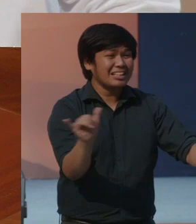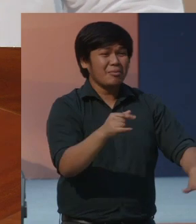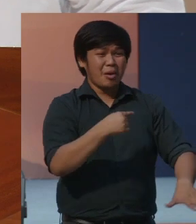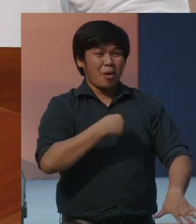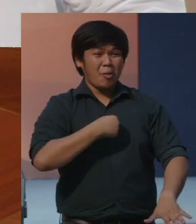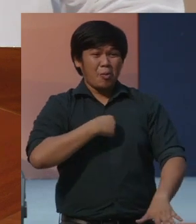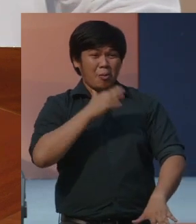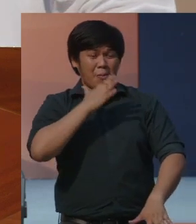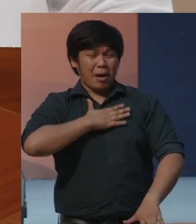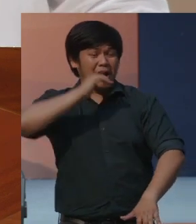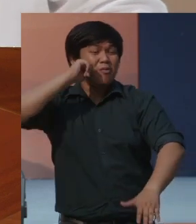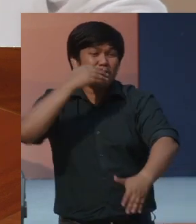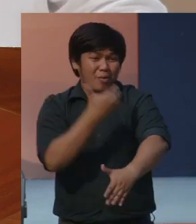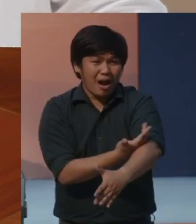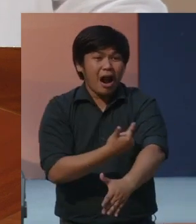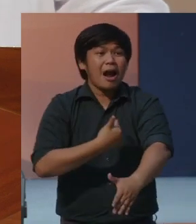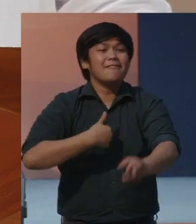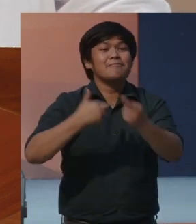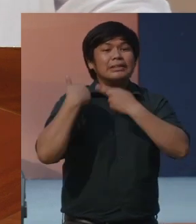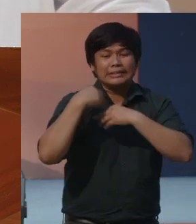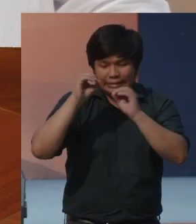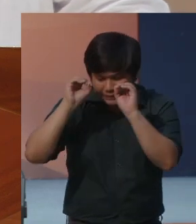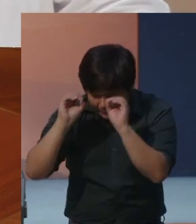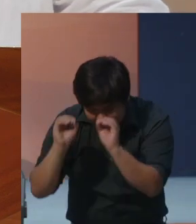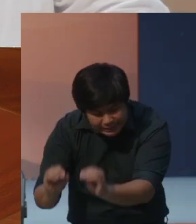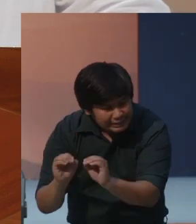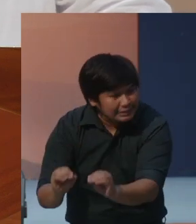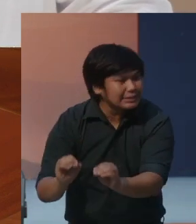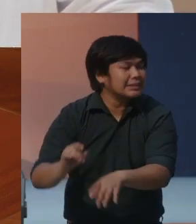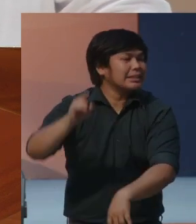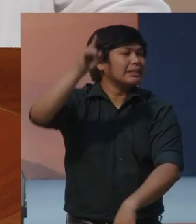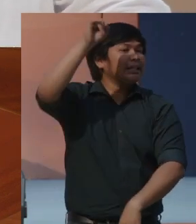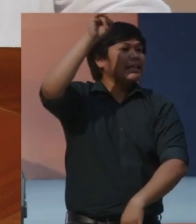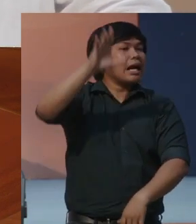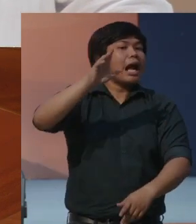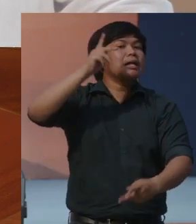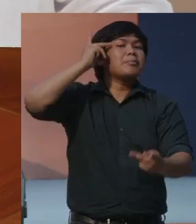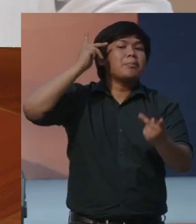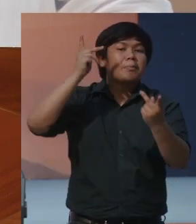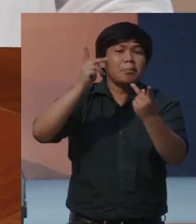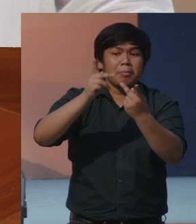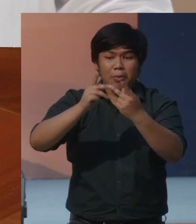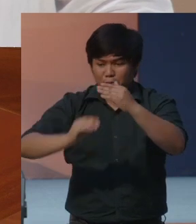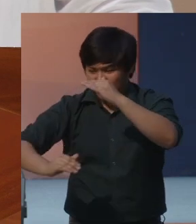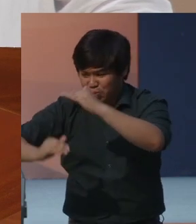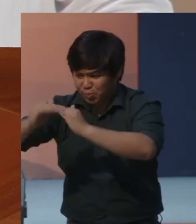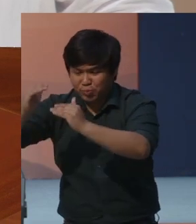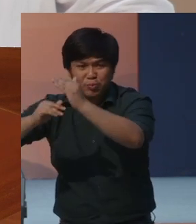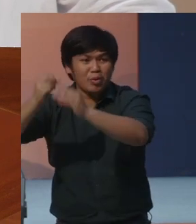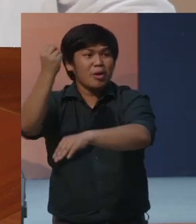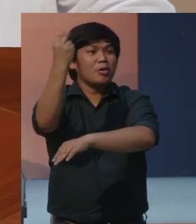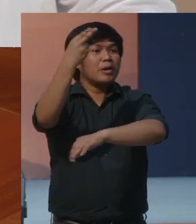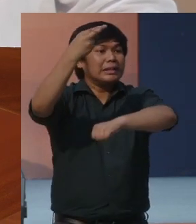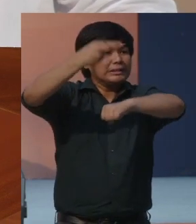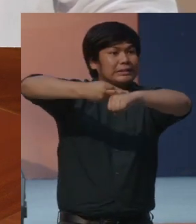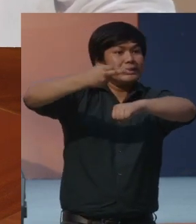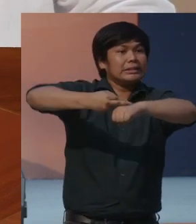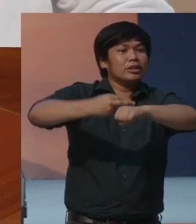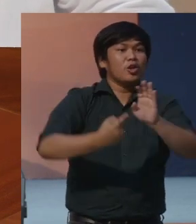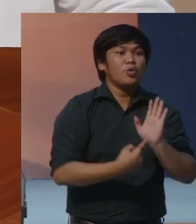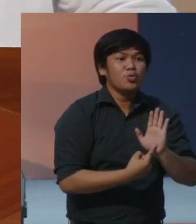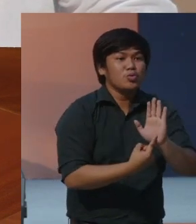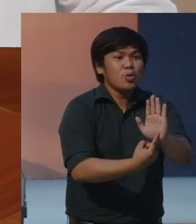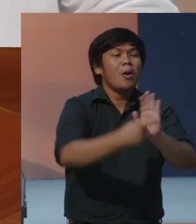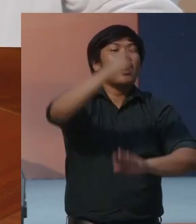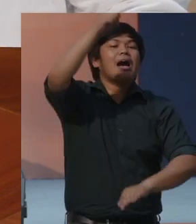faith. Ganon din ganon ang purpose ng memorial. Para maalala ng Israel ang katapatan ng Diyos.